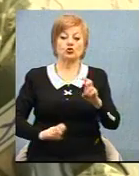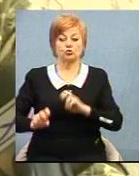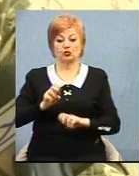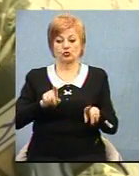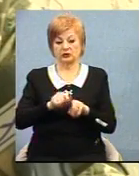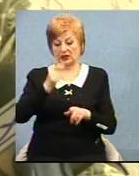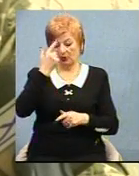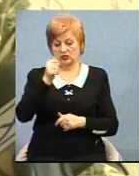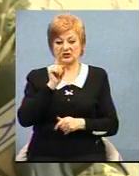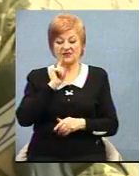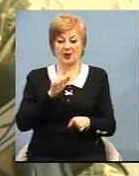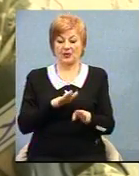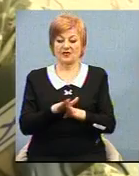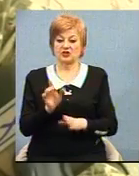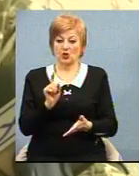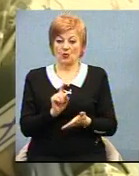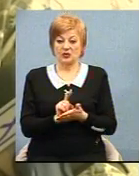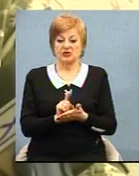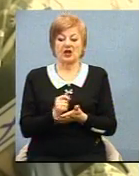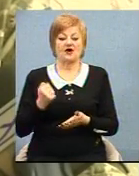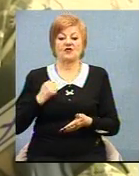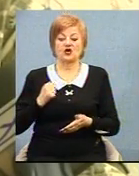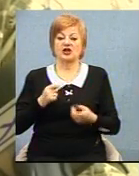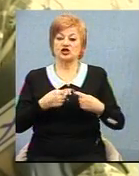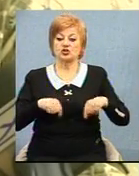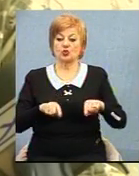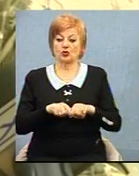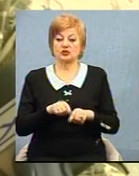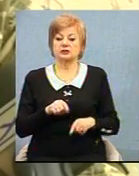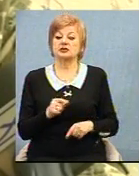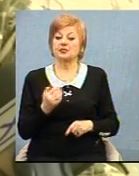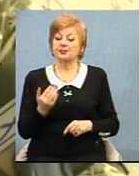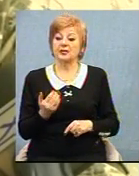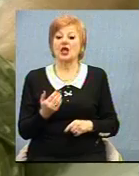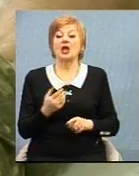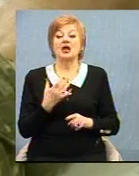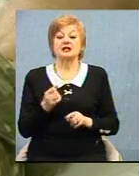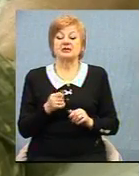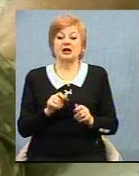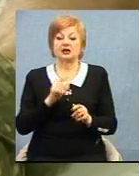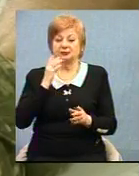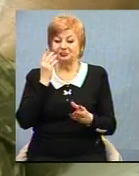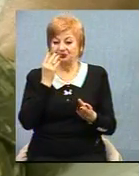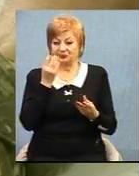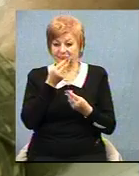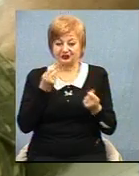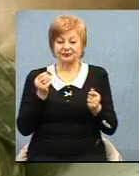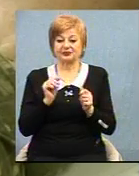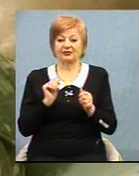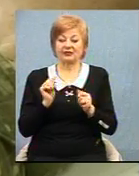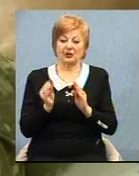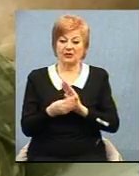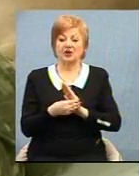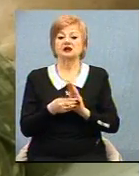повідомив тимчасовий виконувач обов'язків обласного військового комісара Олександр Мойко. За ухилення від строкової служби загрожує штраф до